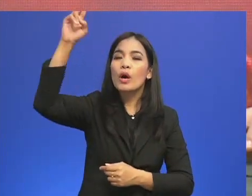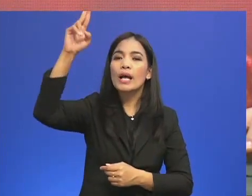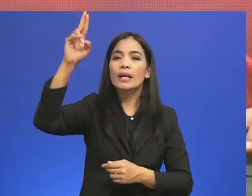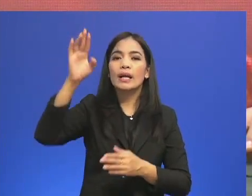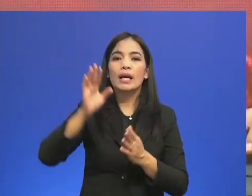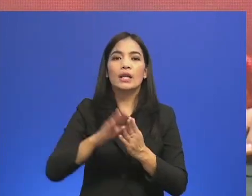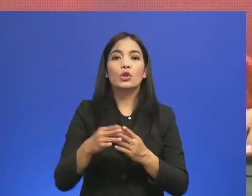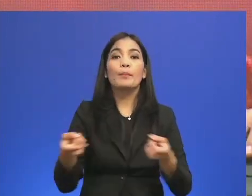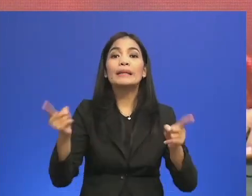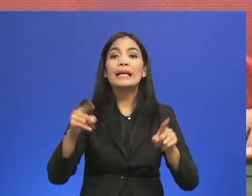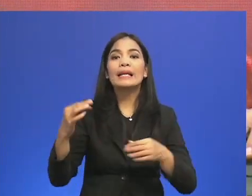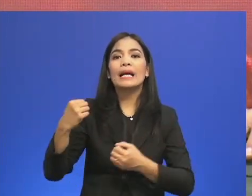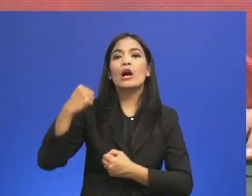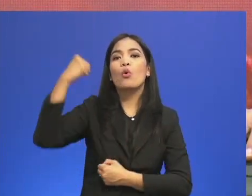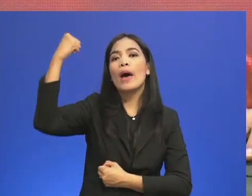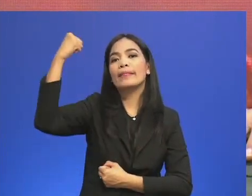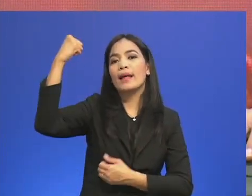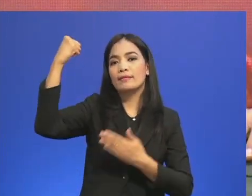kekuatan saudara.